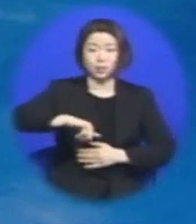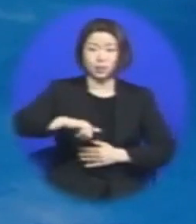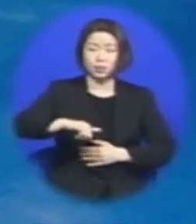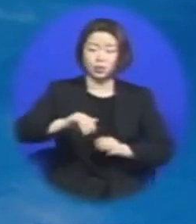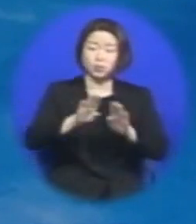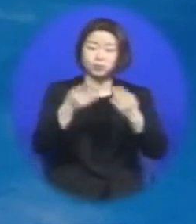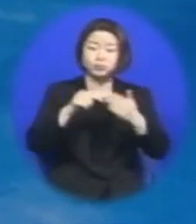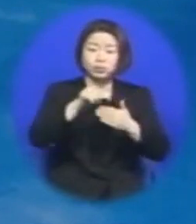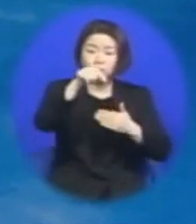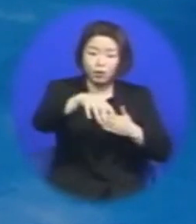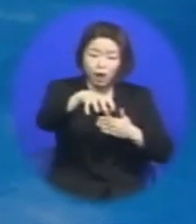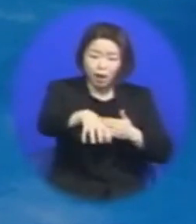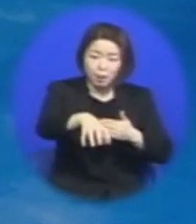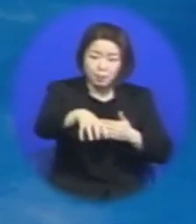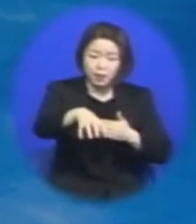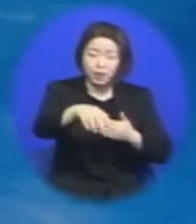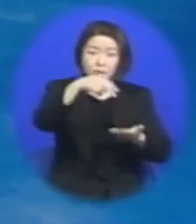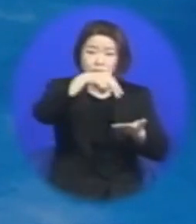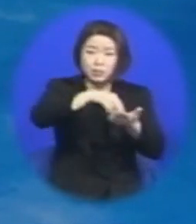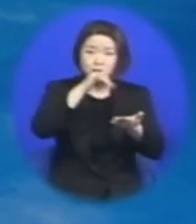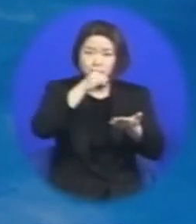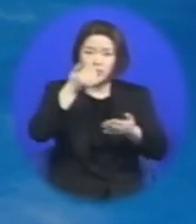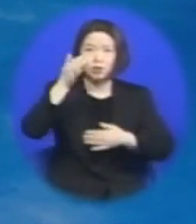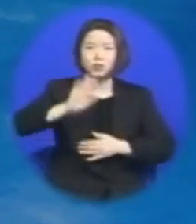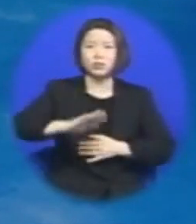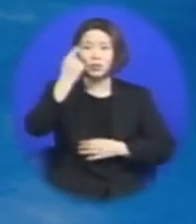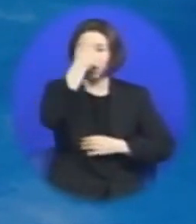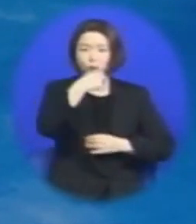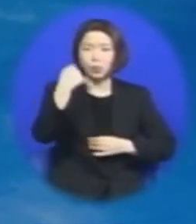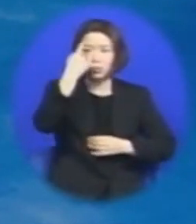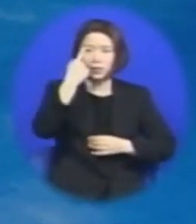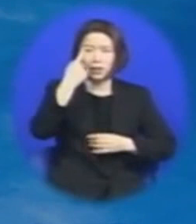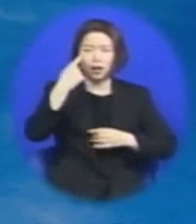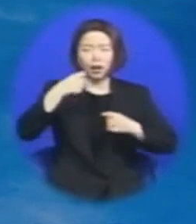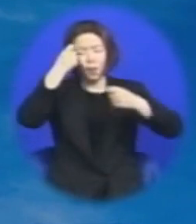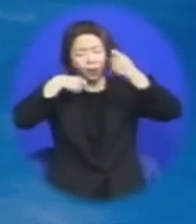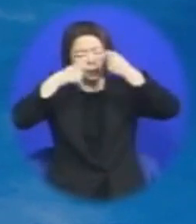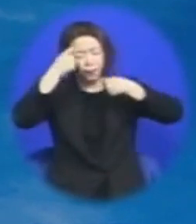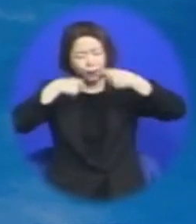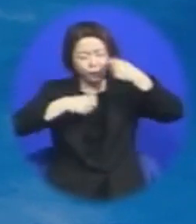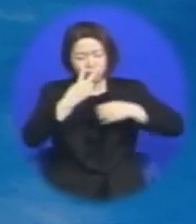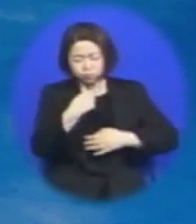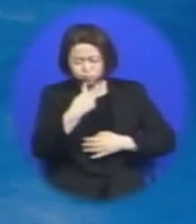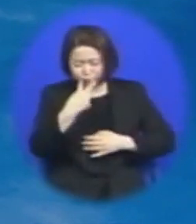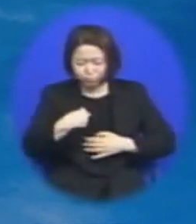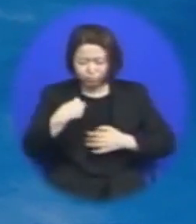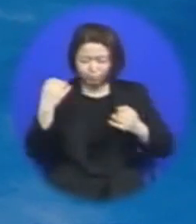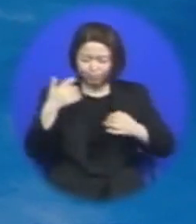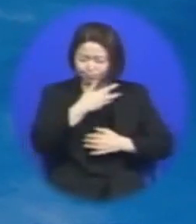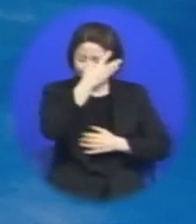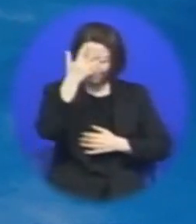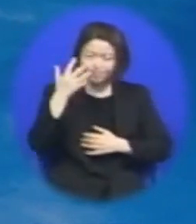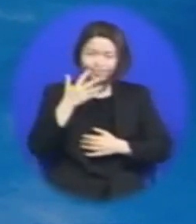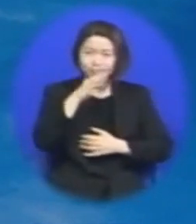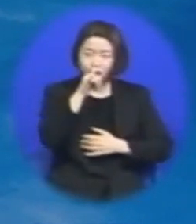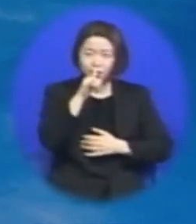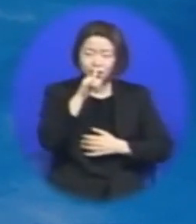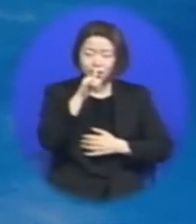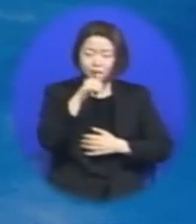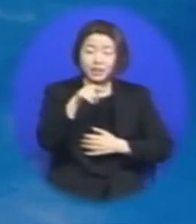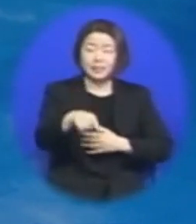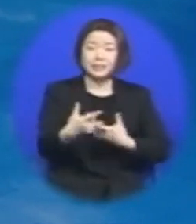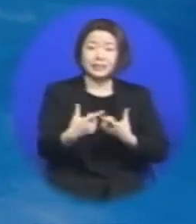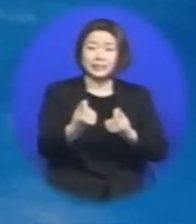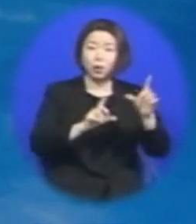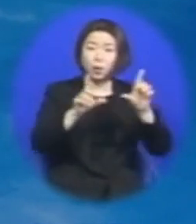있어요 그런데 얼굴이 눈물 콧물 범벅이 그런 모습으로 문